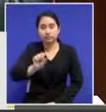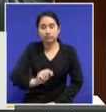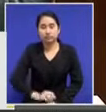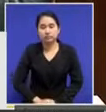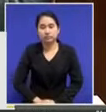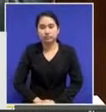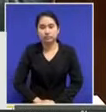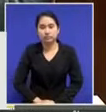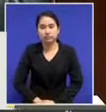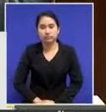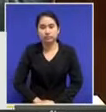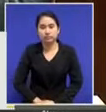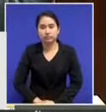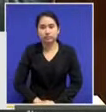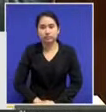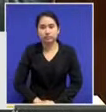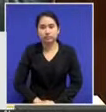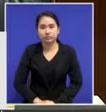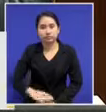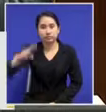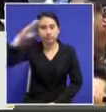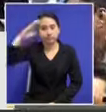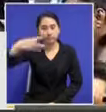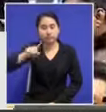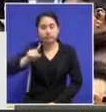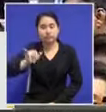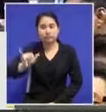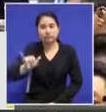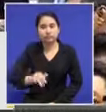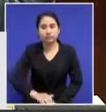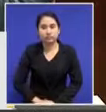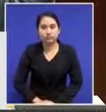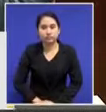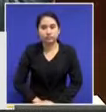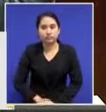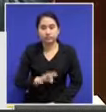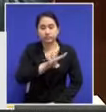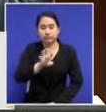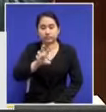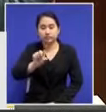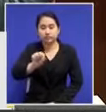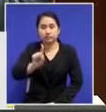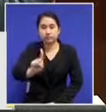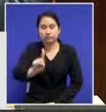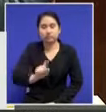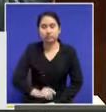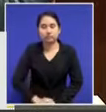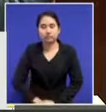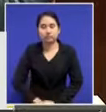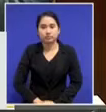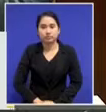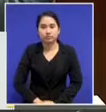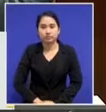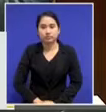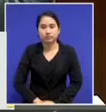นายมานพศรีพึ่ง พลเอกประยุทธ์จันทร์โอชาครับ 421นายมานะ